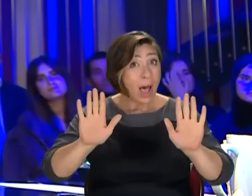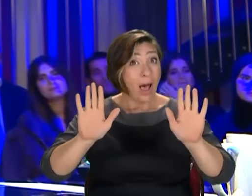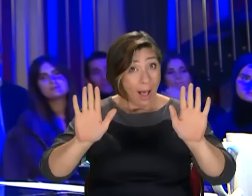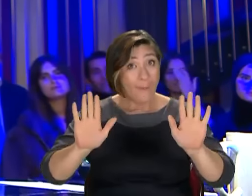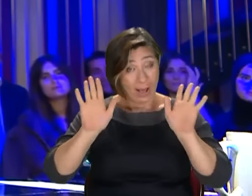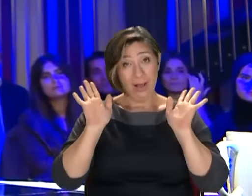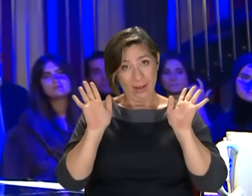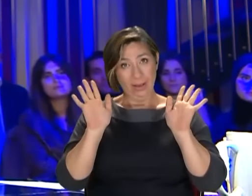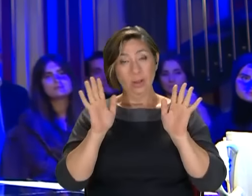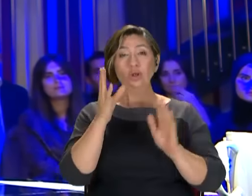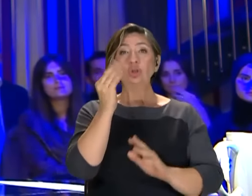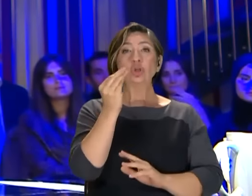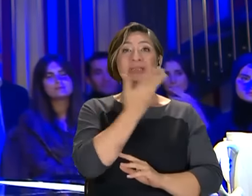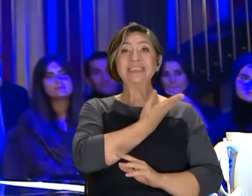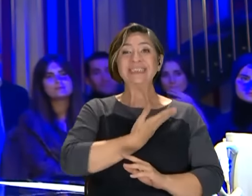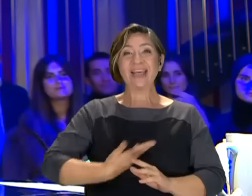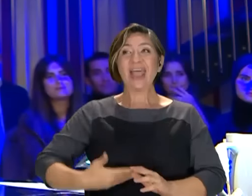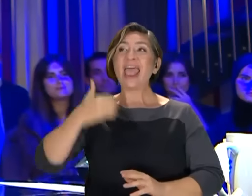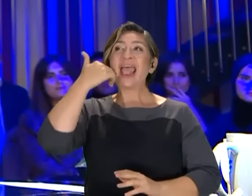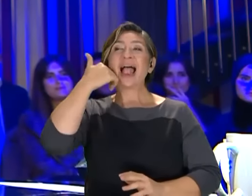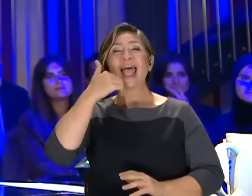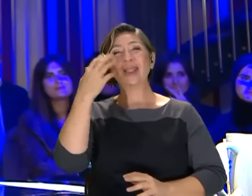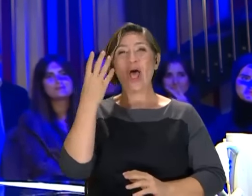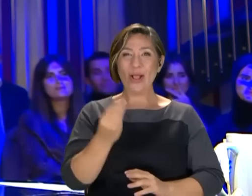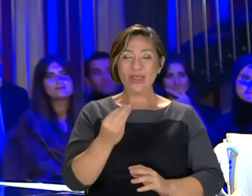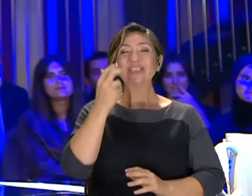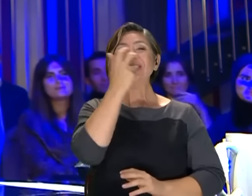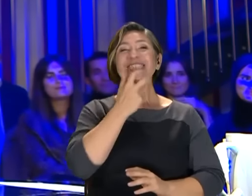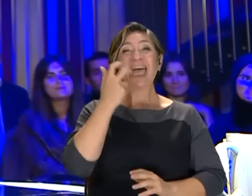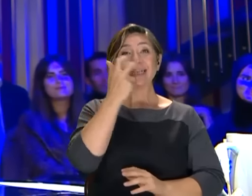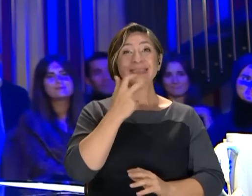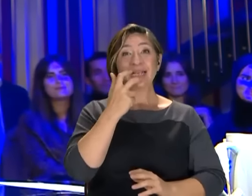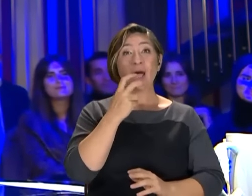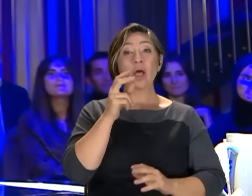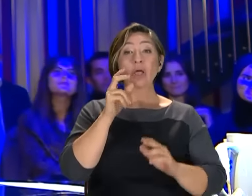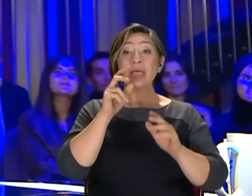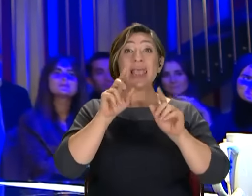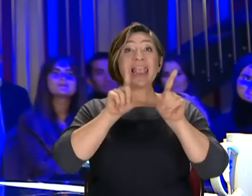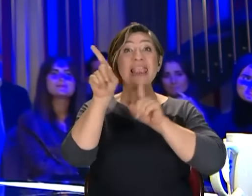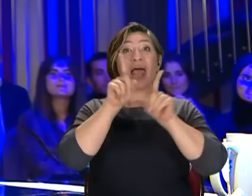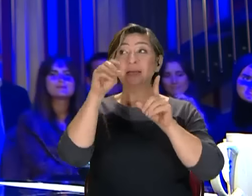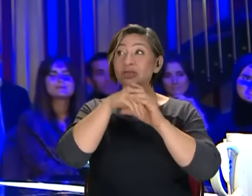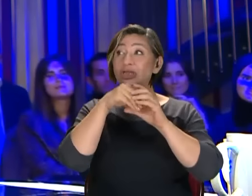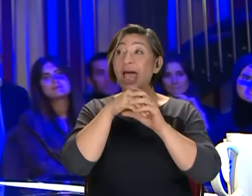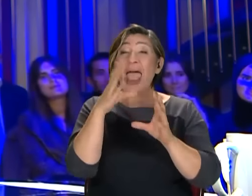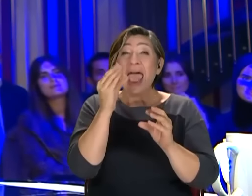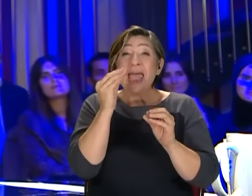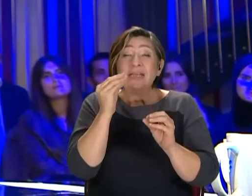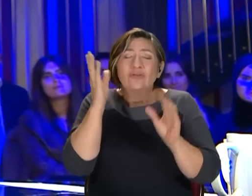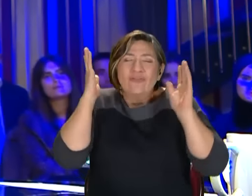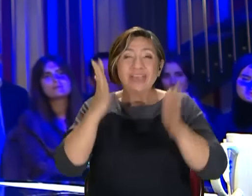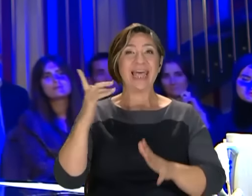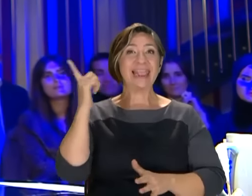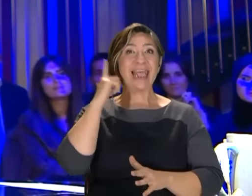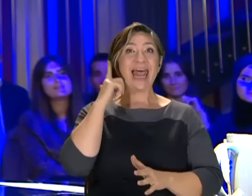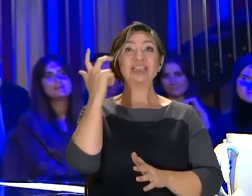Ama Çok Sevdim Yalan Oldu şarkısıyla sosyal medyada en çok